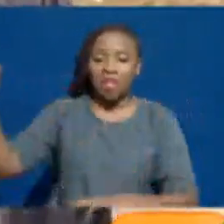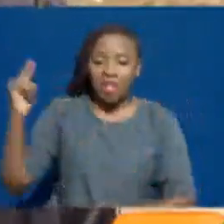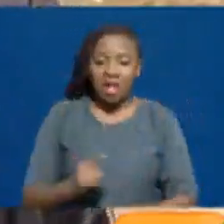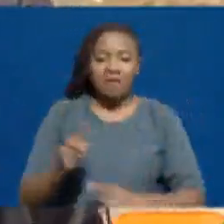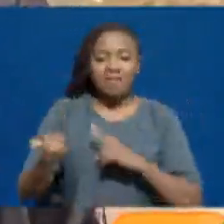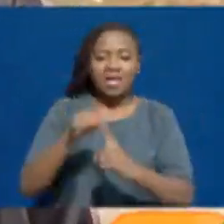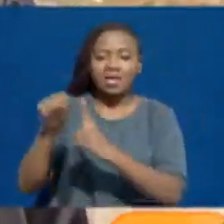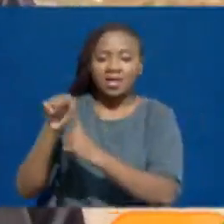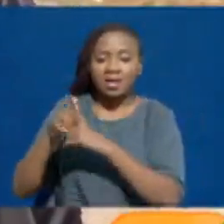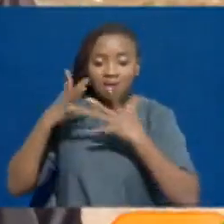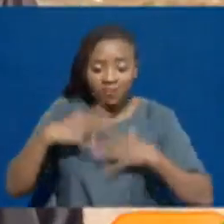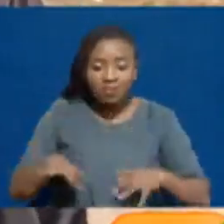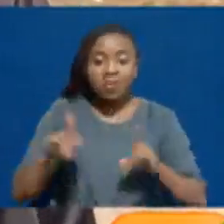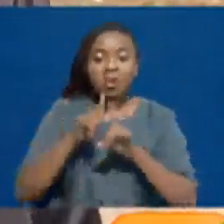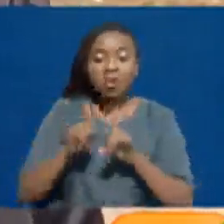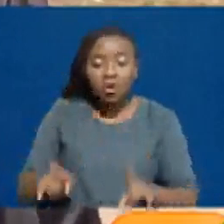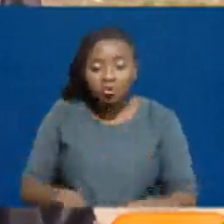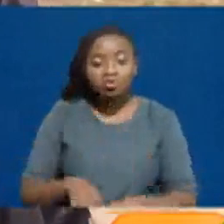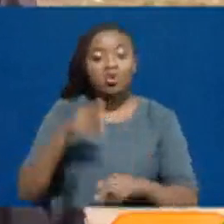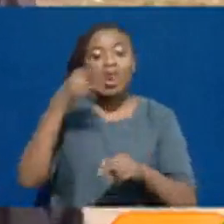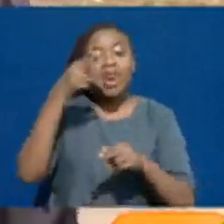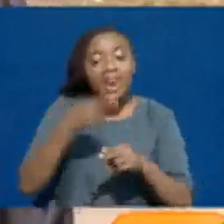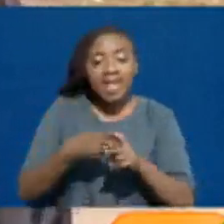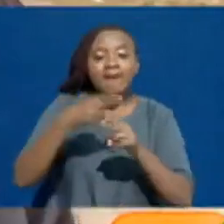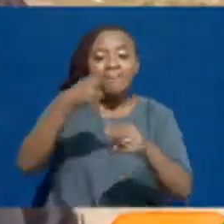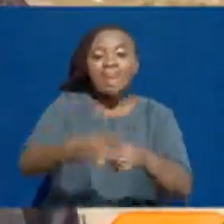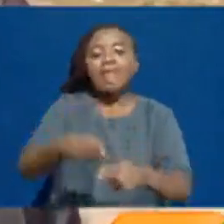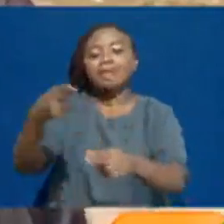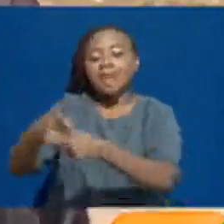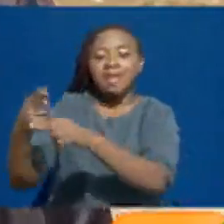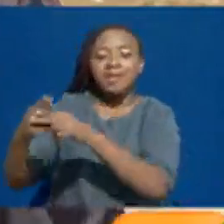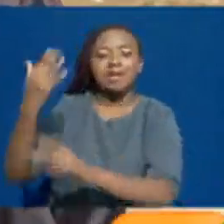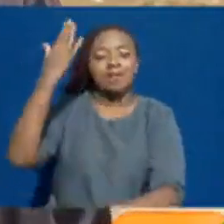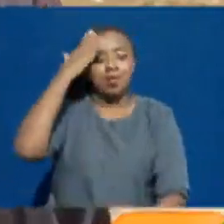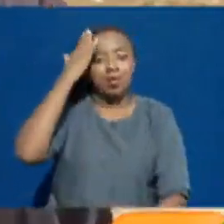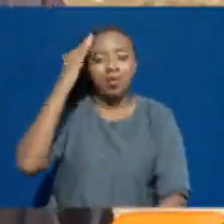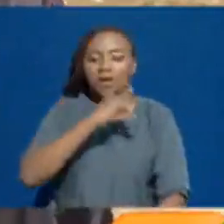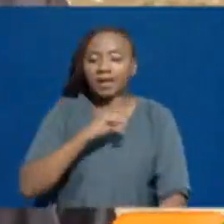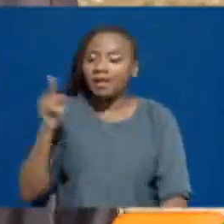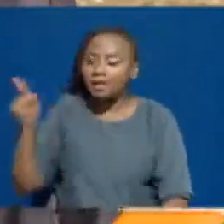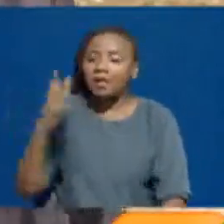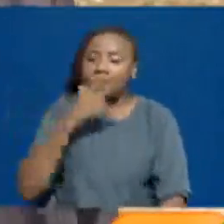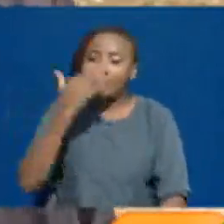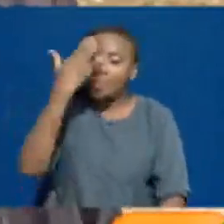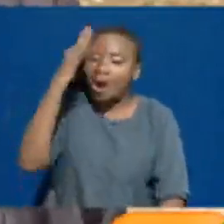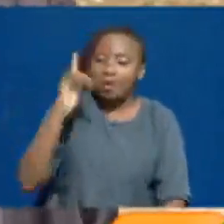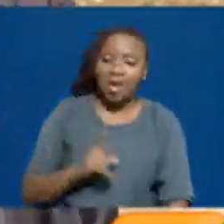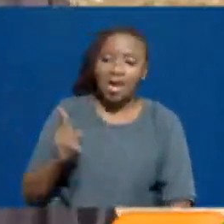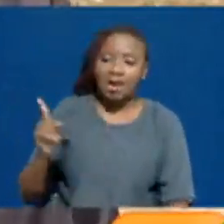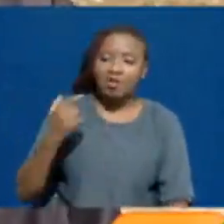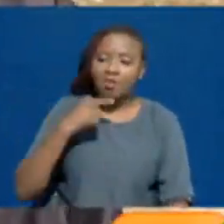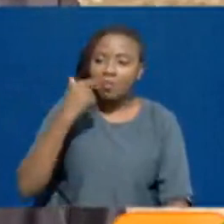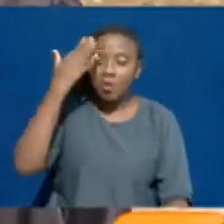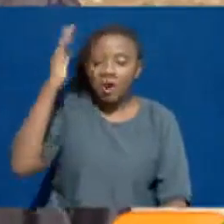wanakuja kufamia watu, na wanajua kila mtu jina lake, wanapelekwa na nani? Na hiyo ni kitu